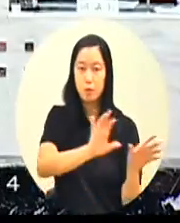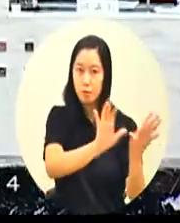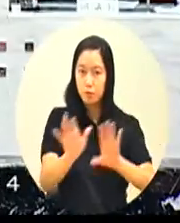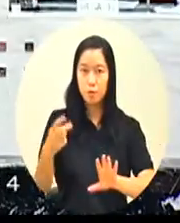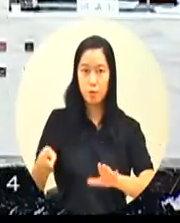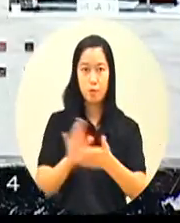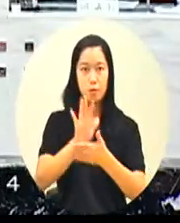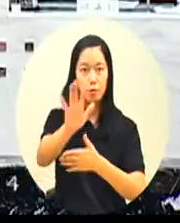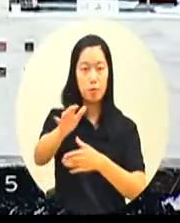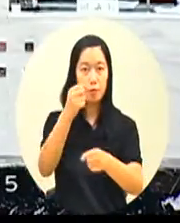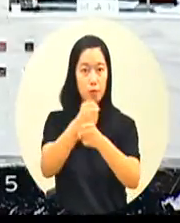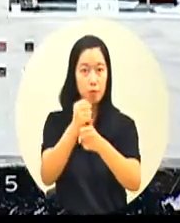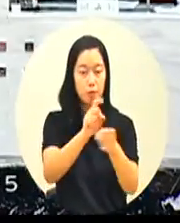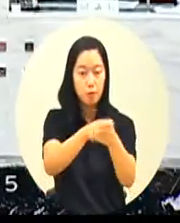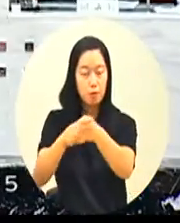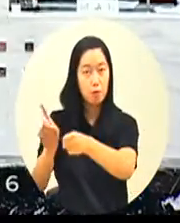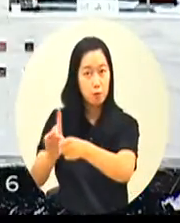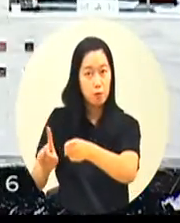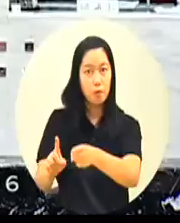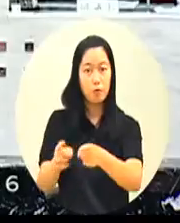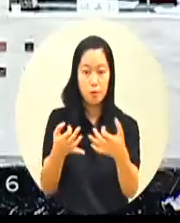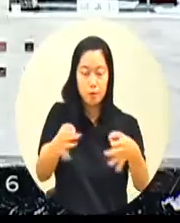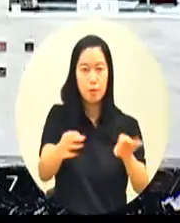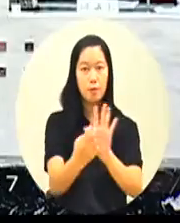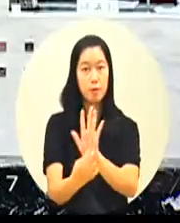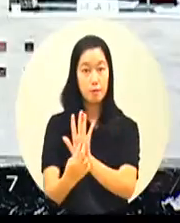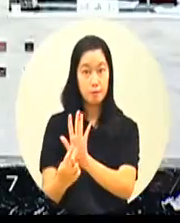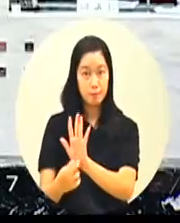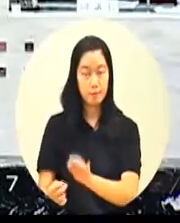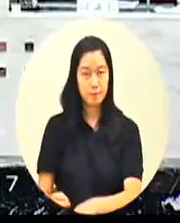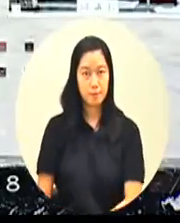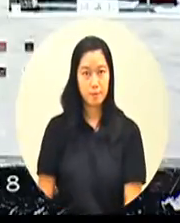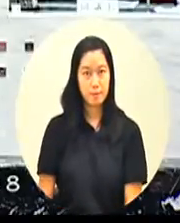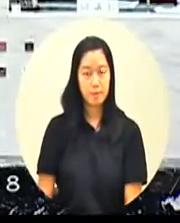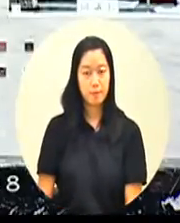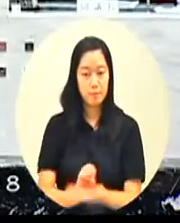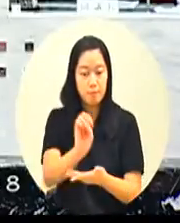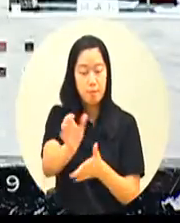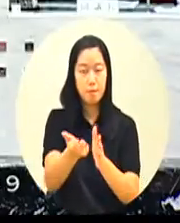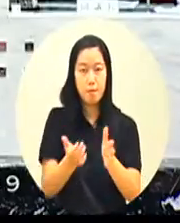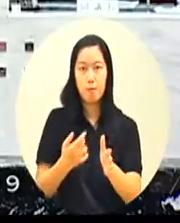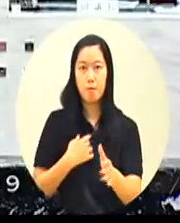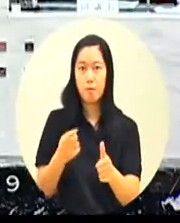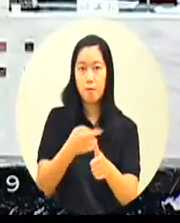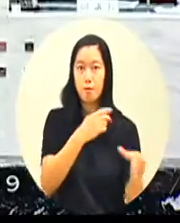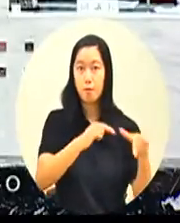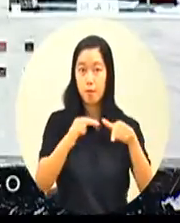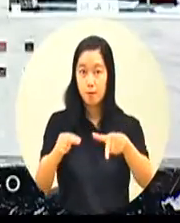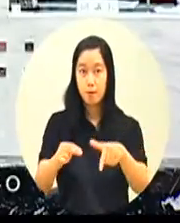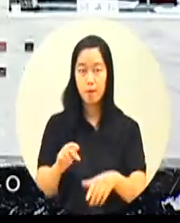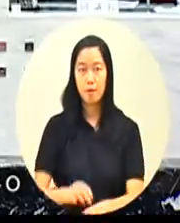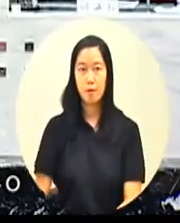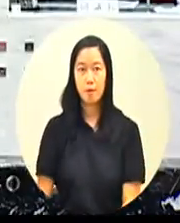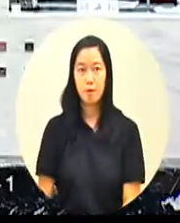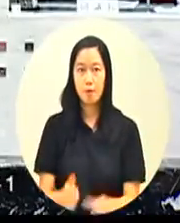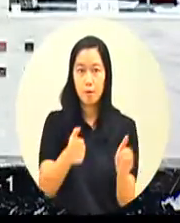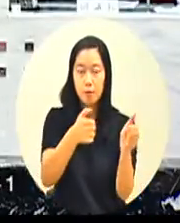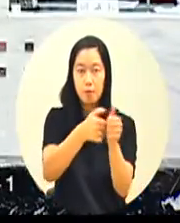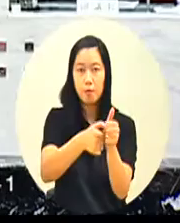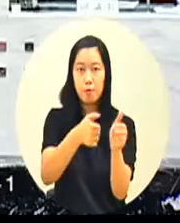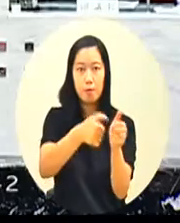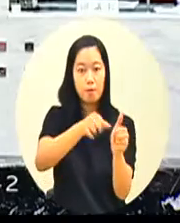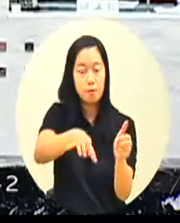政重点作业扼要的报告那在为报告之前，我想我先介绍我们的副处长翁副处